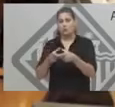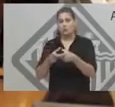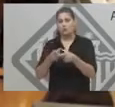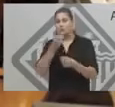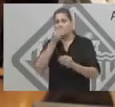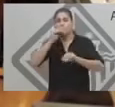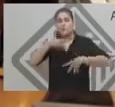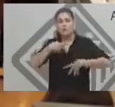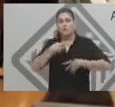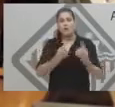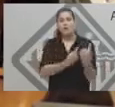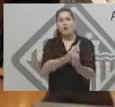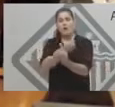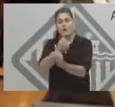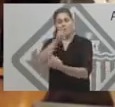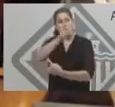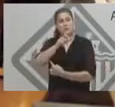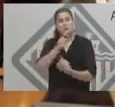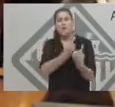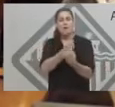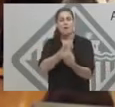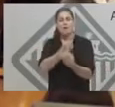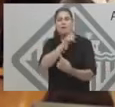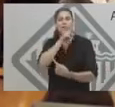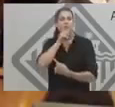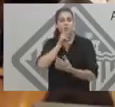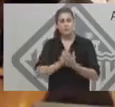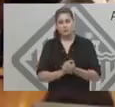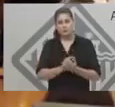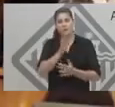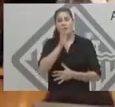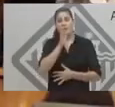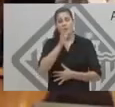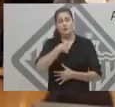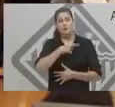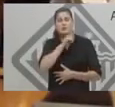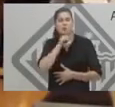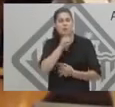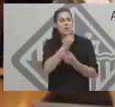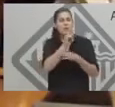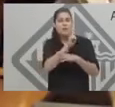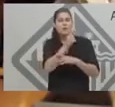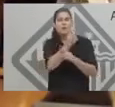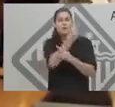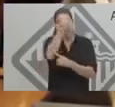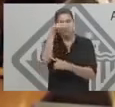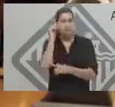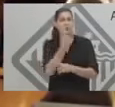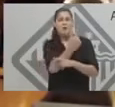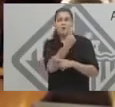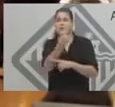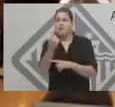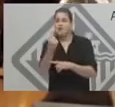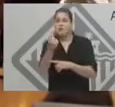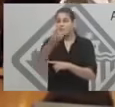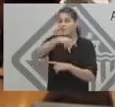forma nominal i per ordre alfabètic. Ara llegiré el nom de cada regidora i regidor que ens dirà